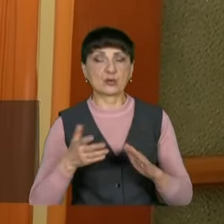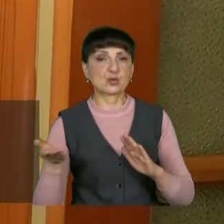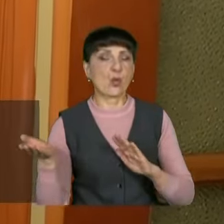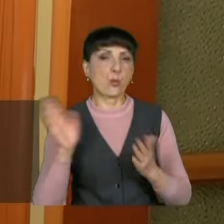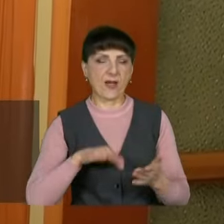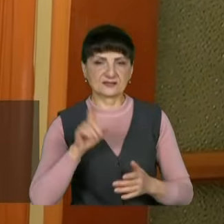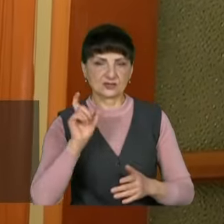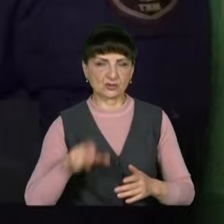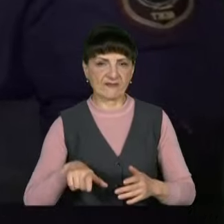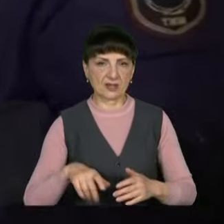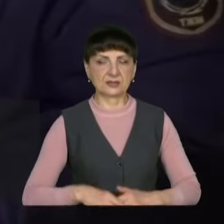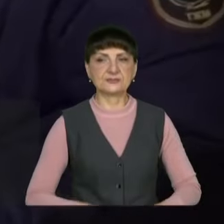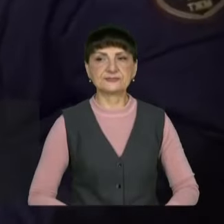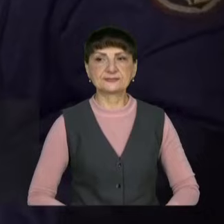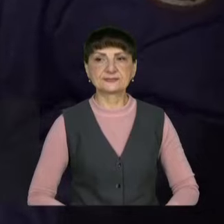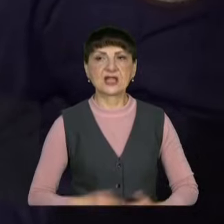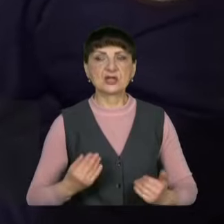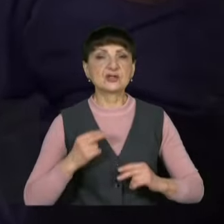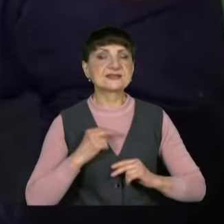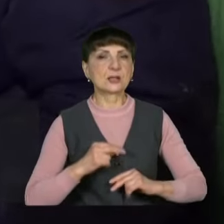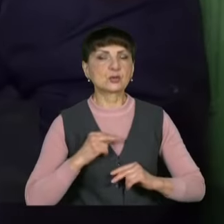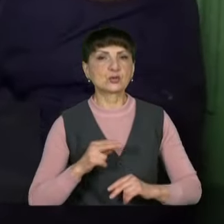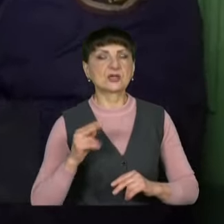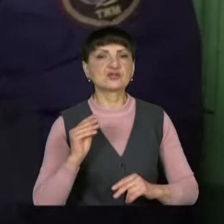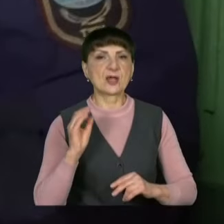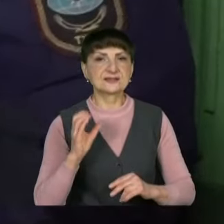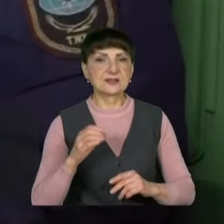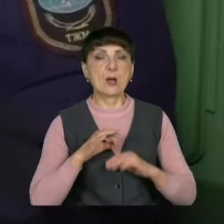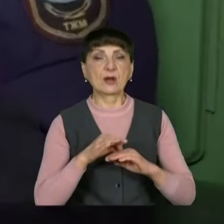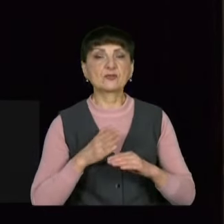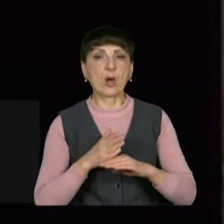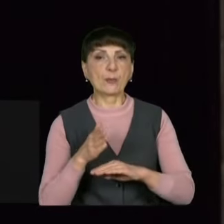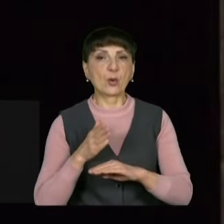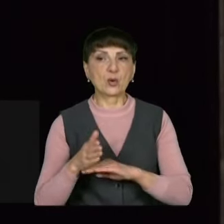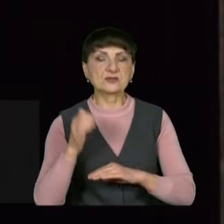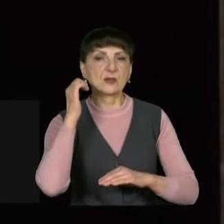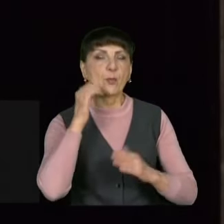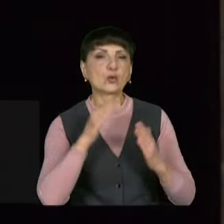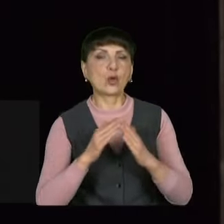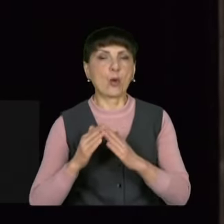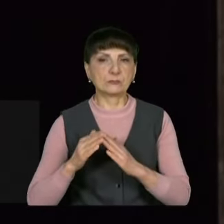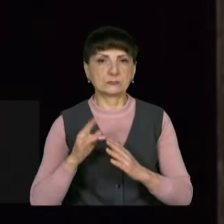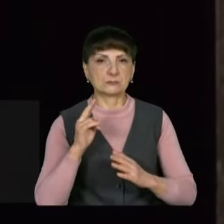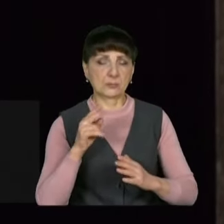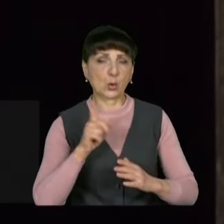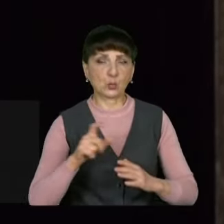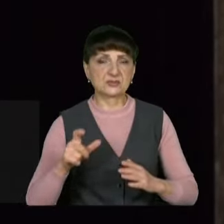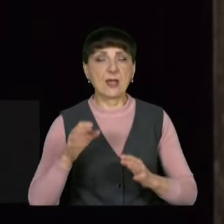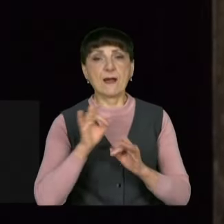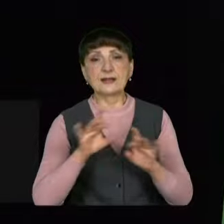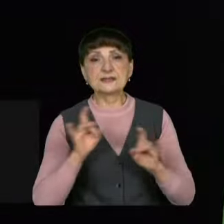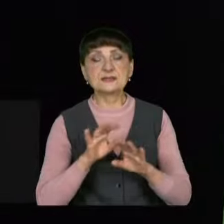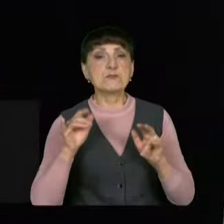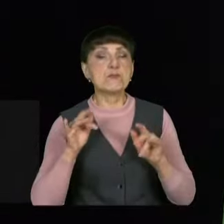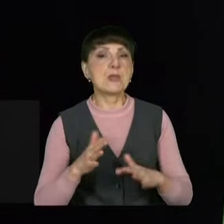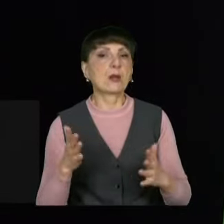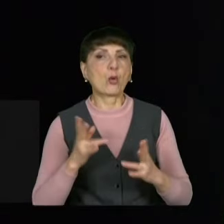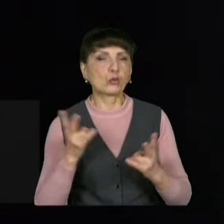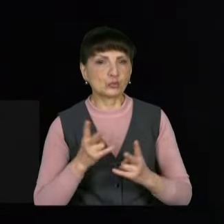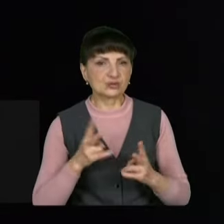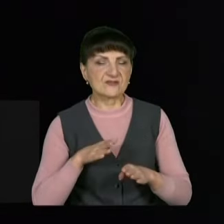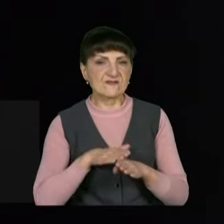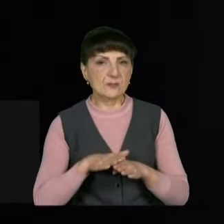на человека. Сейчас сотрудники по ЧС проводят обходы по жилым домам горожан. Разъясняют, каким мерам необходимо